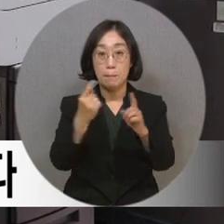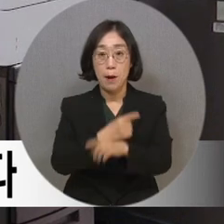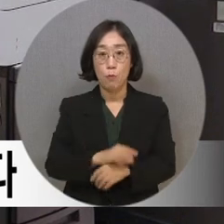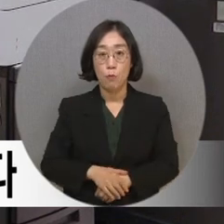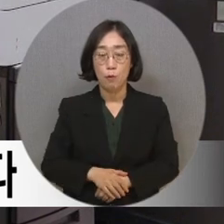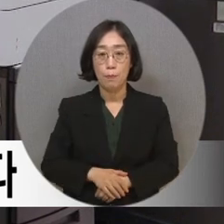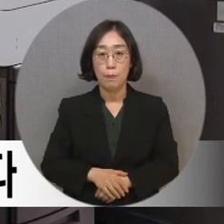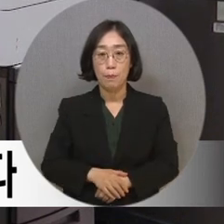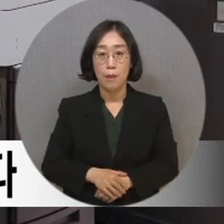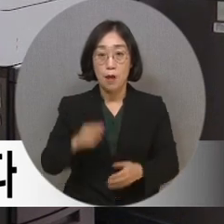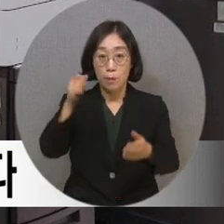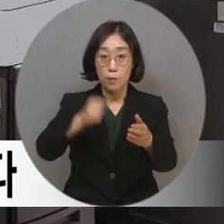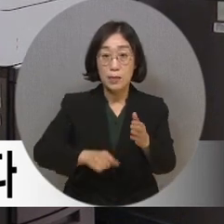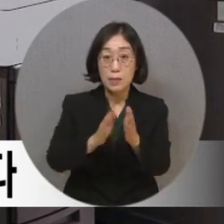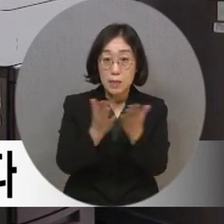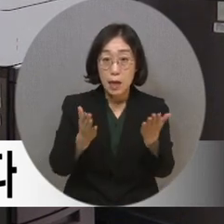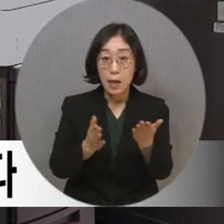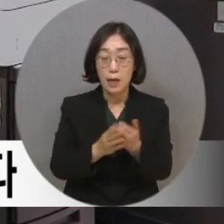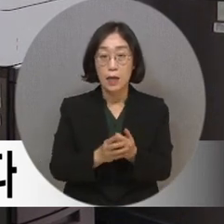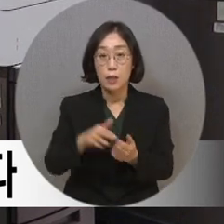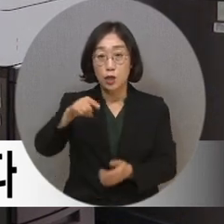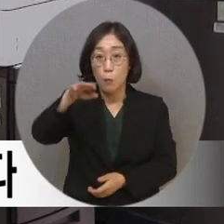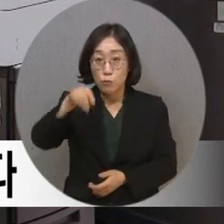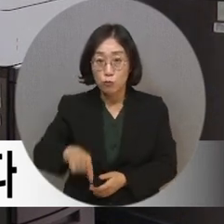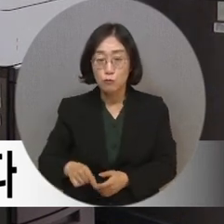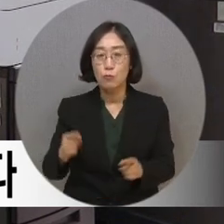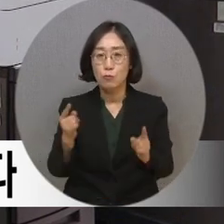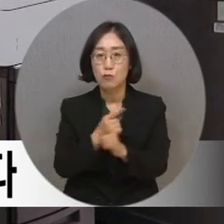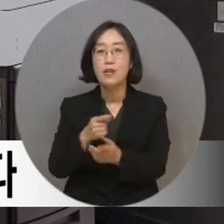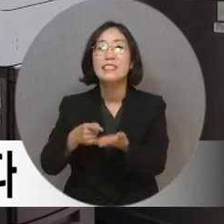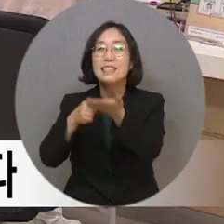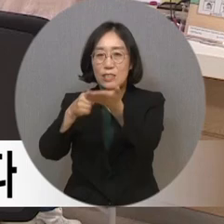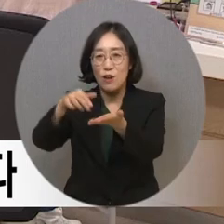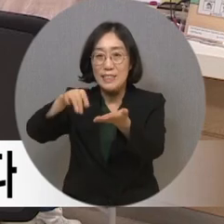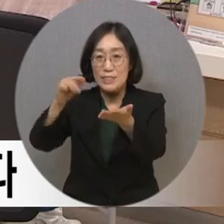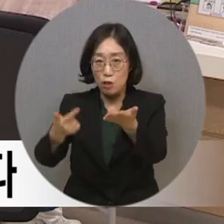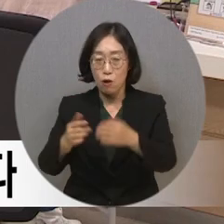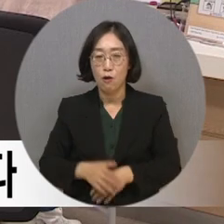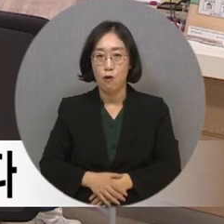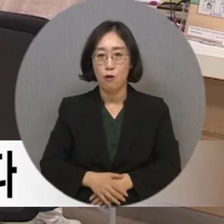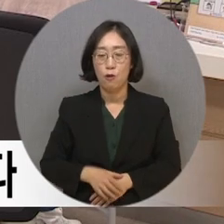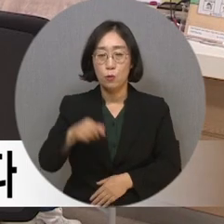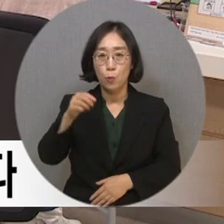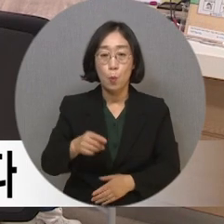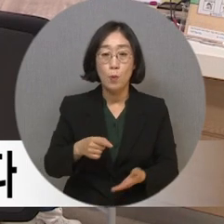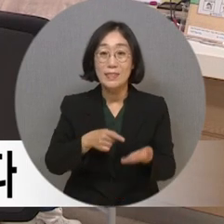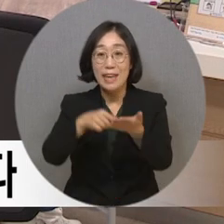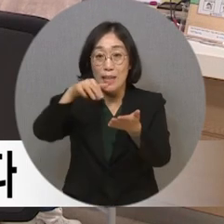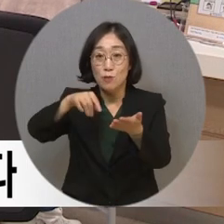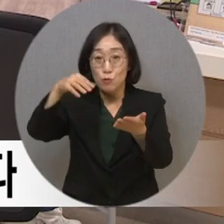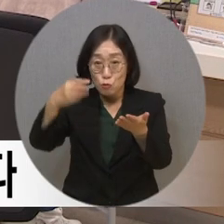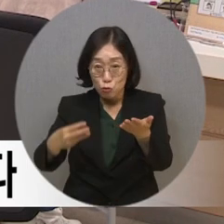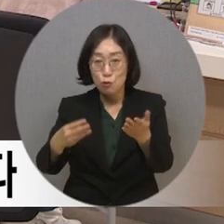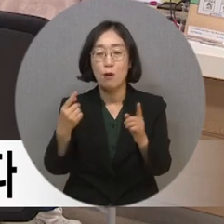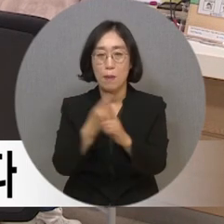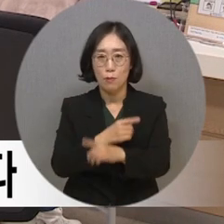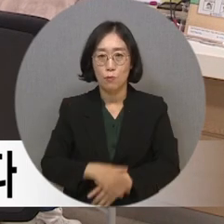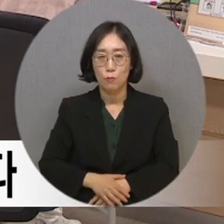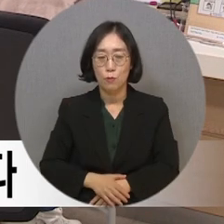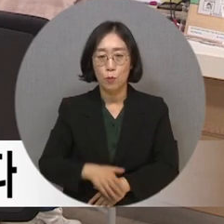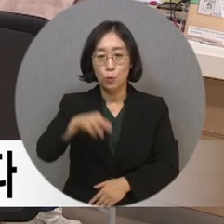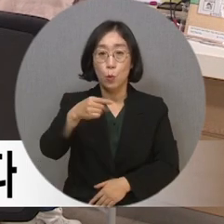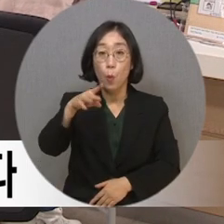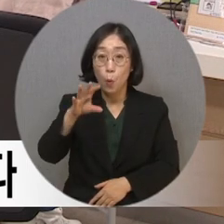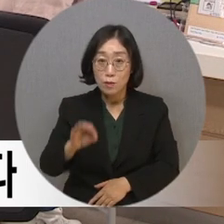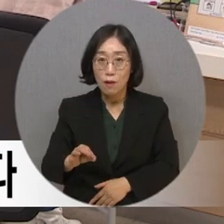접수의 경우 여권 신청으로, 원서 접수는 원서 제출 등이며 일상에서 자주 쓰는 표현으로는 소정의